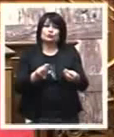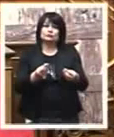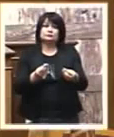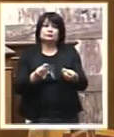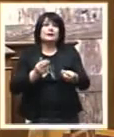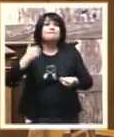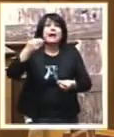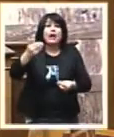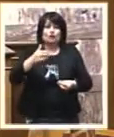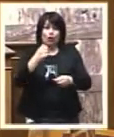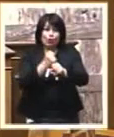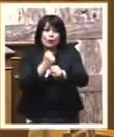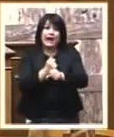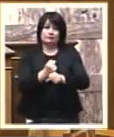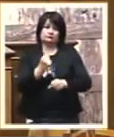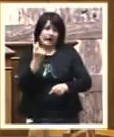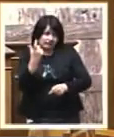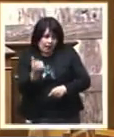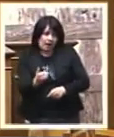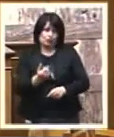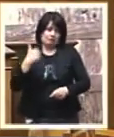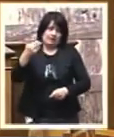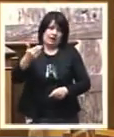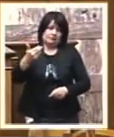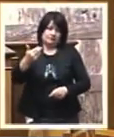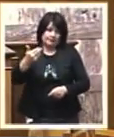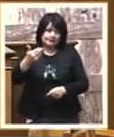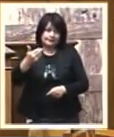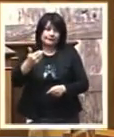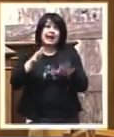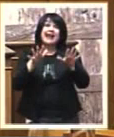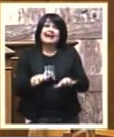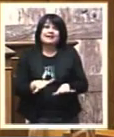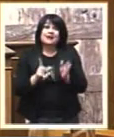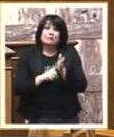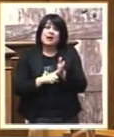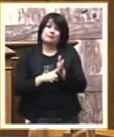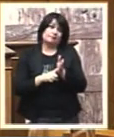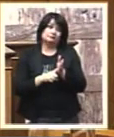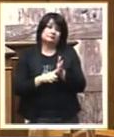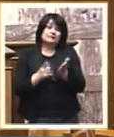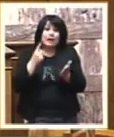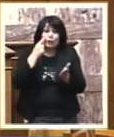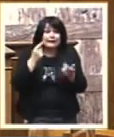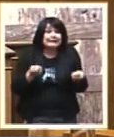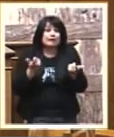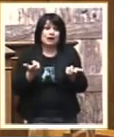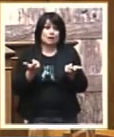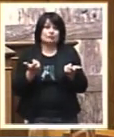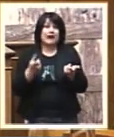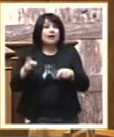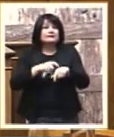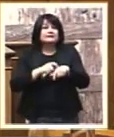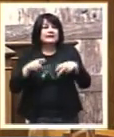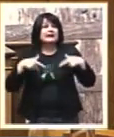οικονομικής προοπτικής. Χτυπώντας στη ρίζα το πρόβλημα της ανεργίας, και αλλάζοντας την φιλοσοφία του μέχρι